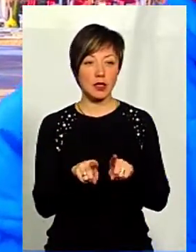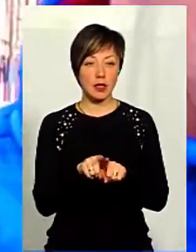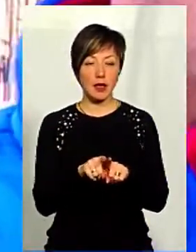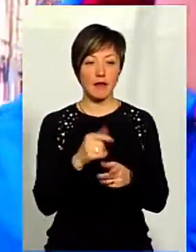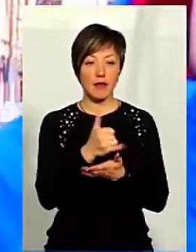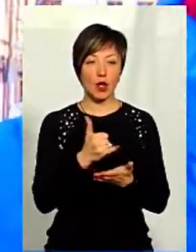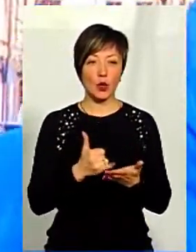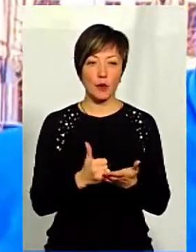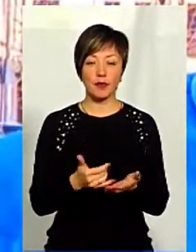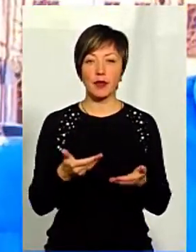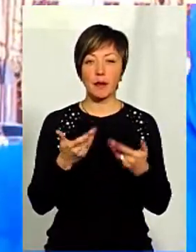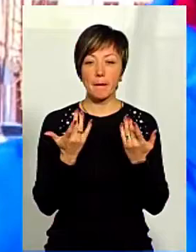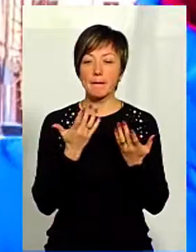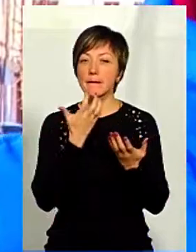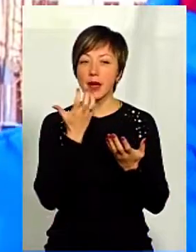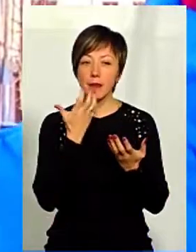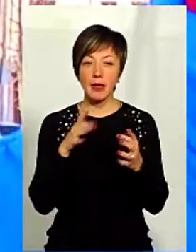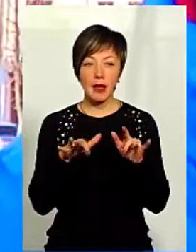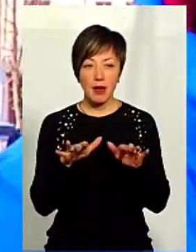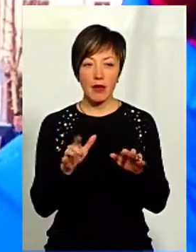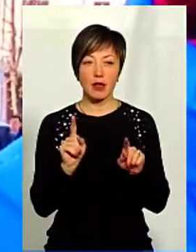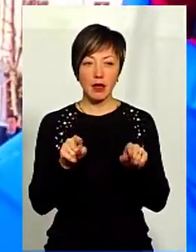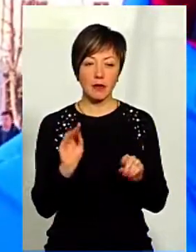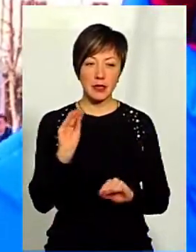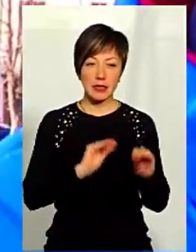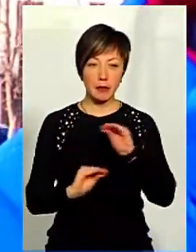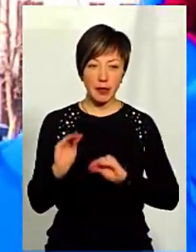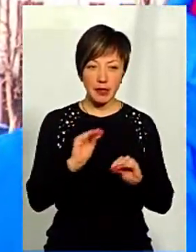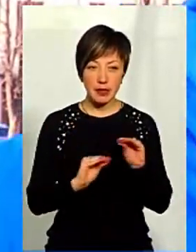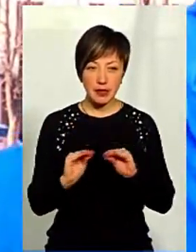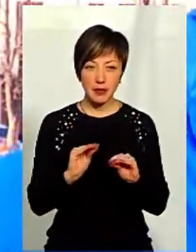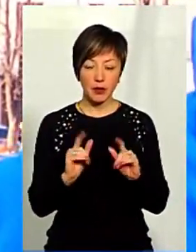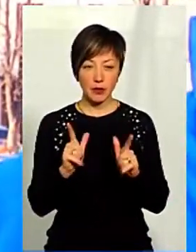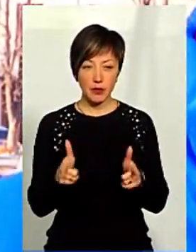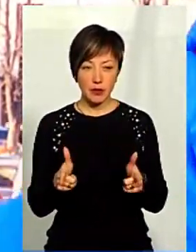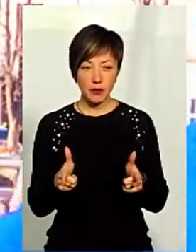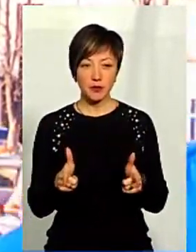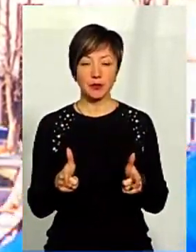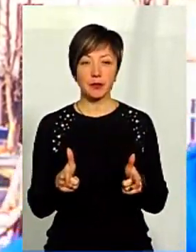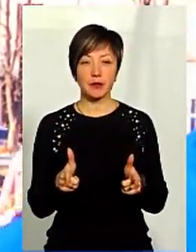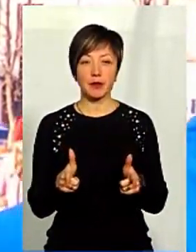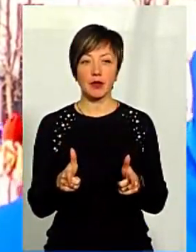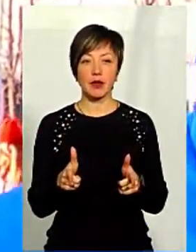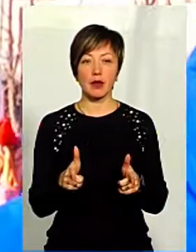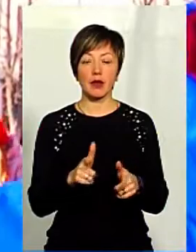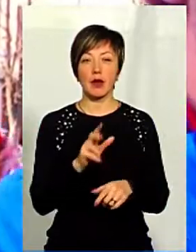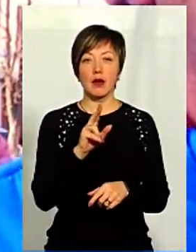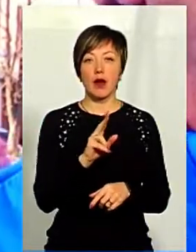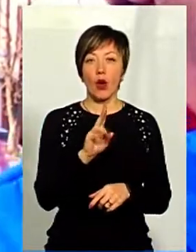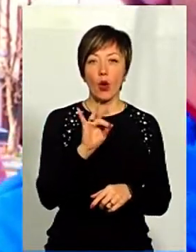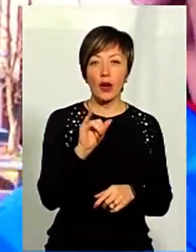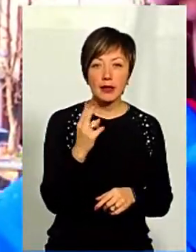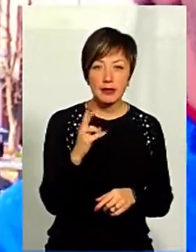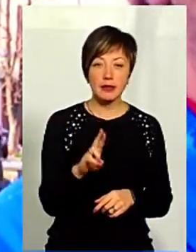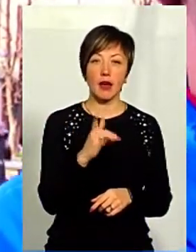гранатове вино. Ми його підігріваємо, там вже є спеції самі від заводу. В спеціях є бадьян,